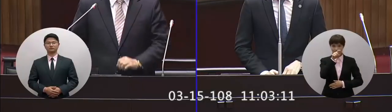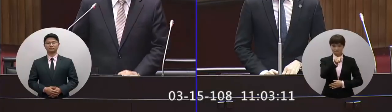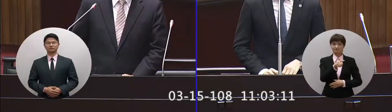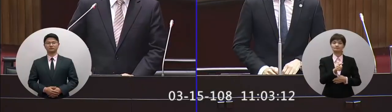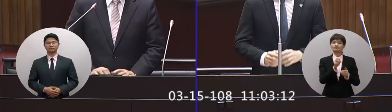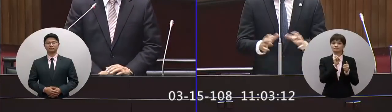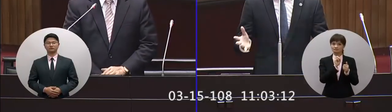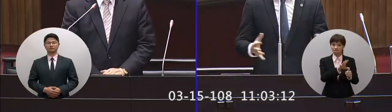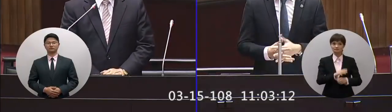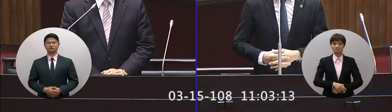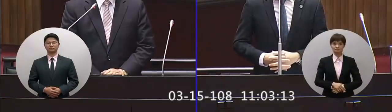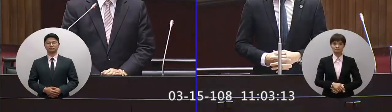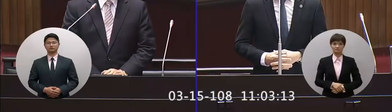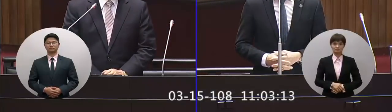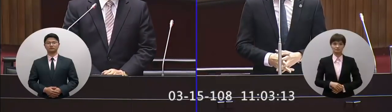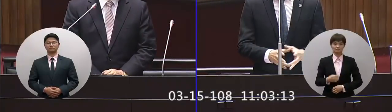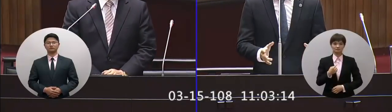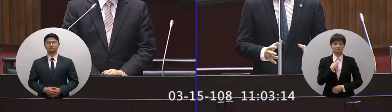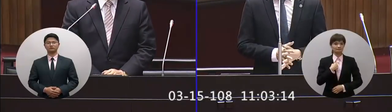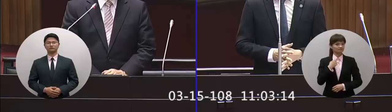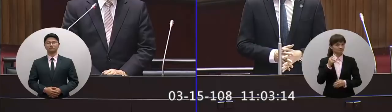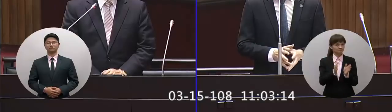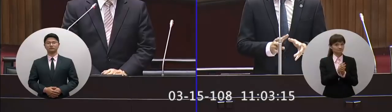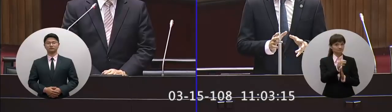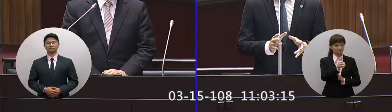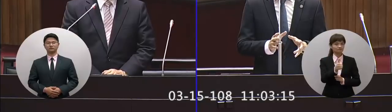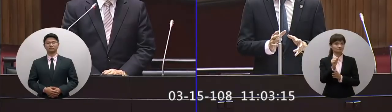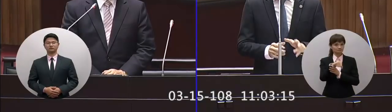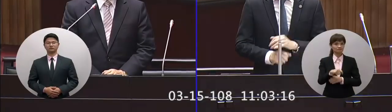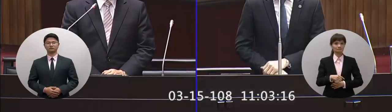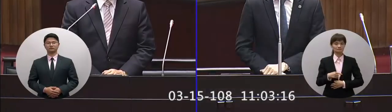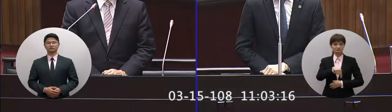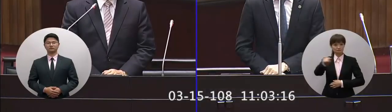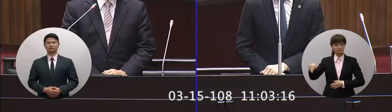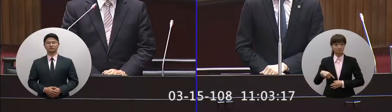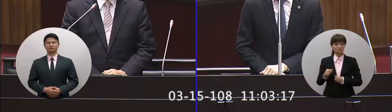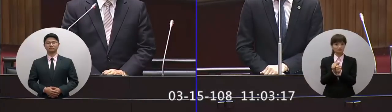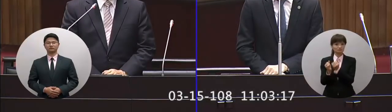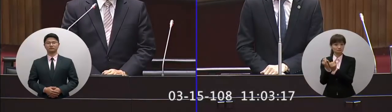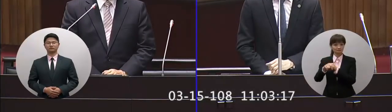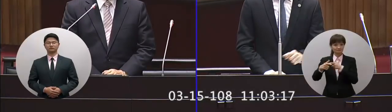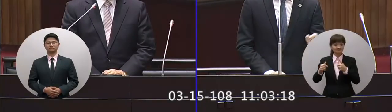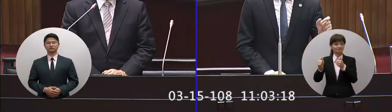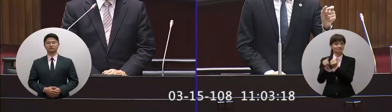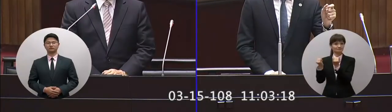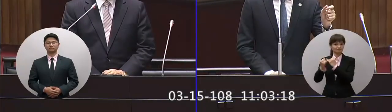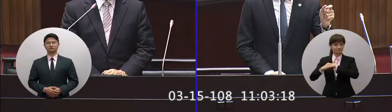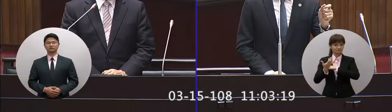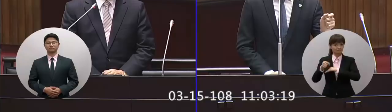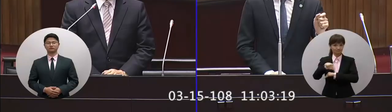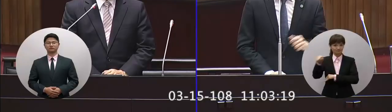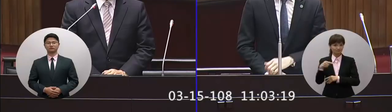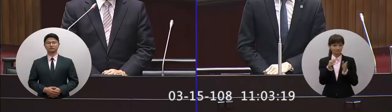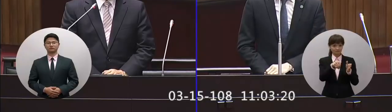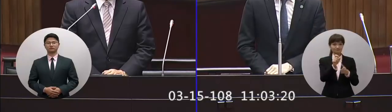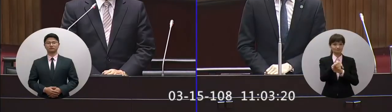一下，因为敢那唔是敢那我伫肯定啦，即个社会各界吼关心婚姻平权的朋友拢肯定啦吼。就是讲伫这个